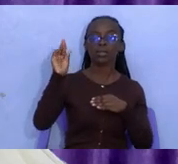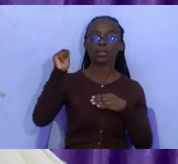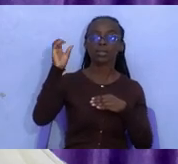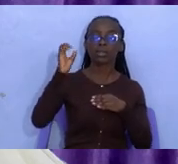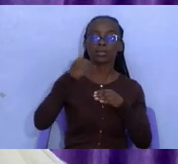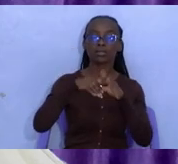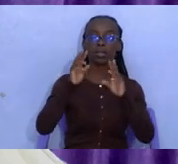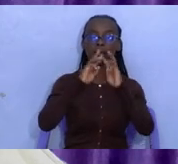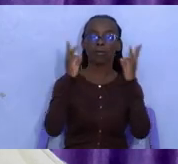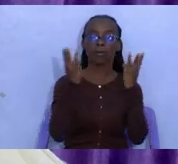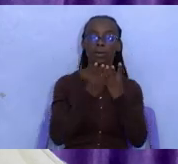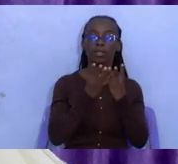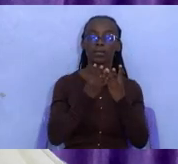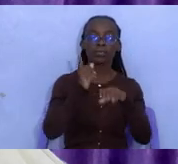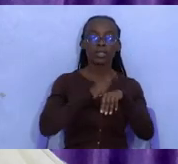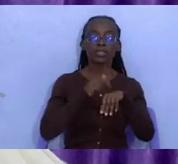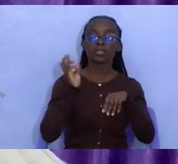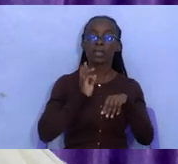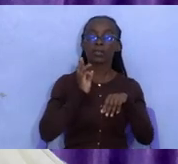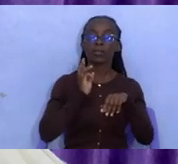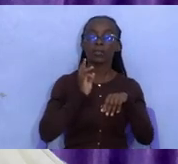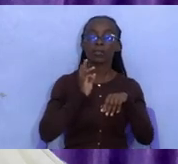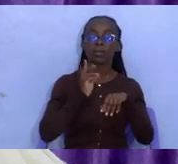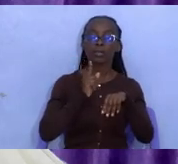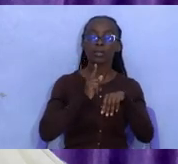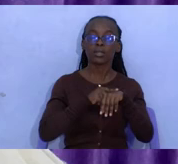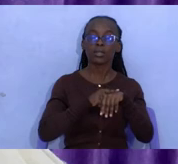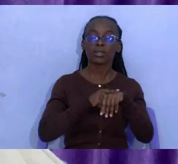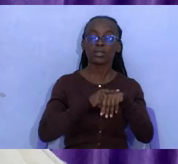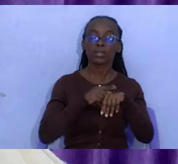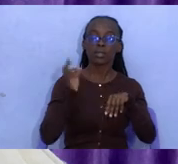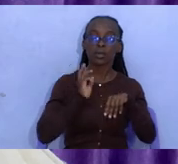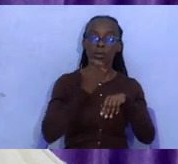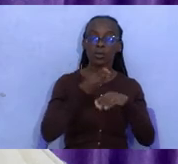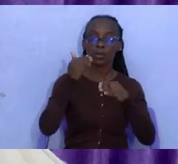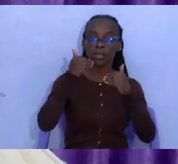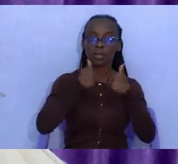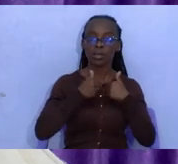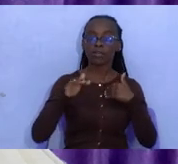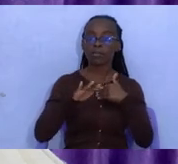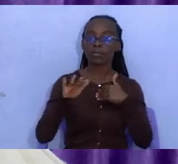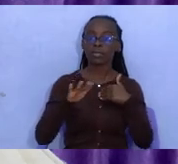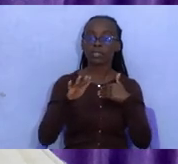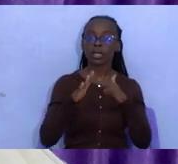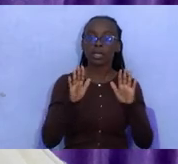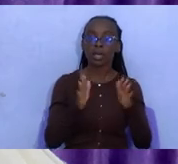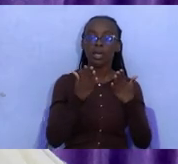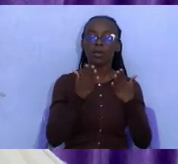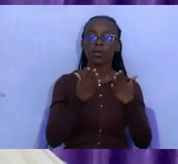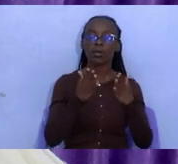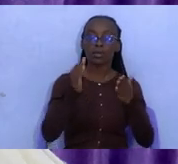walio hai. Wakati ambapo siku bado, wakati ambapo tuko na nafasi, Bwana kama vile